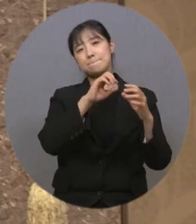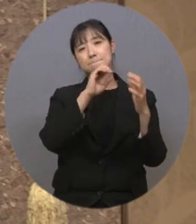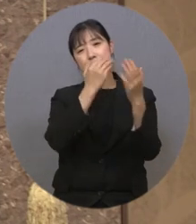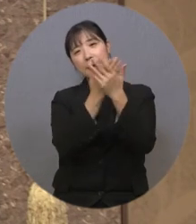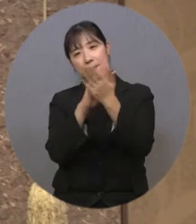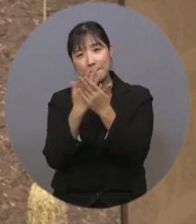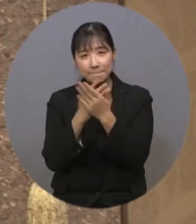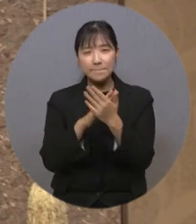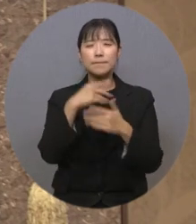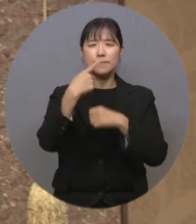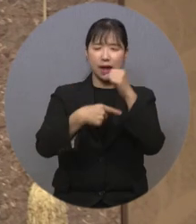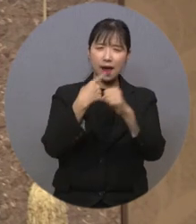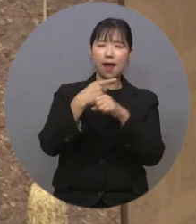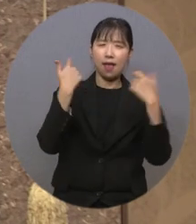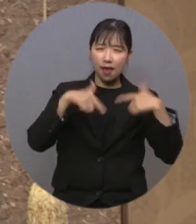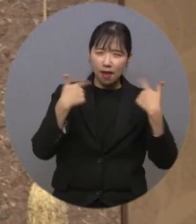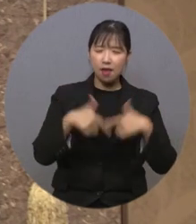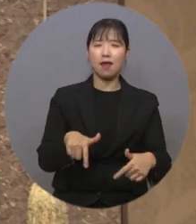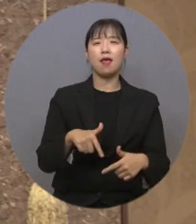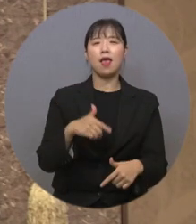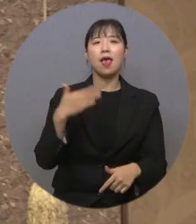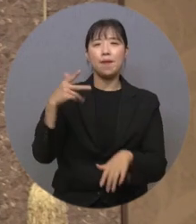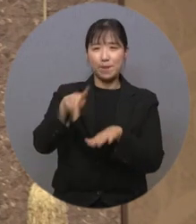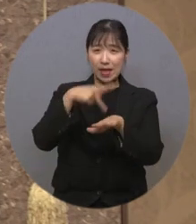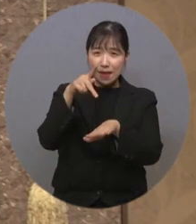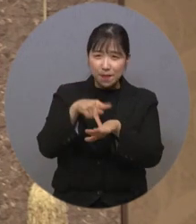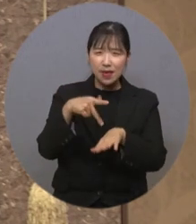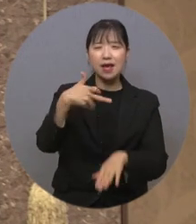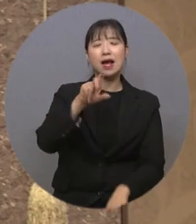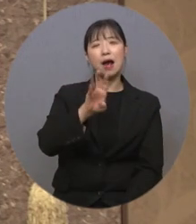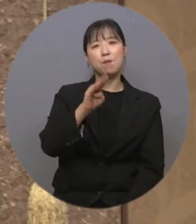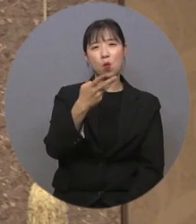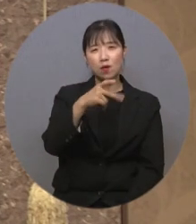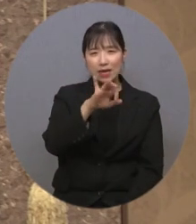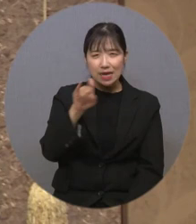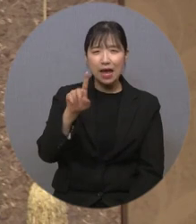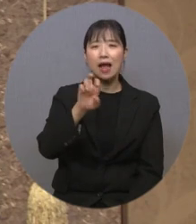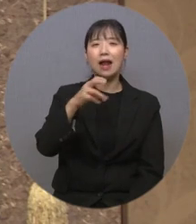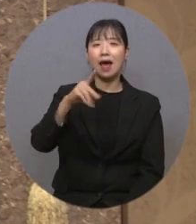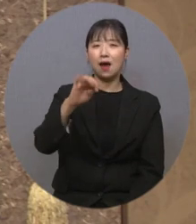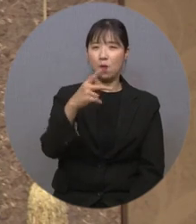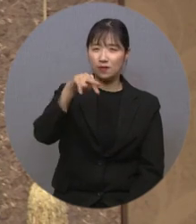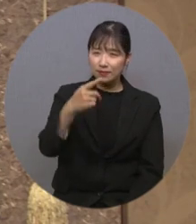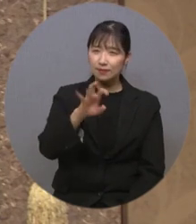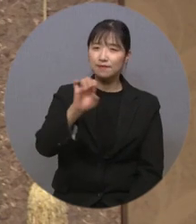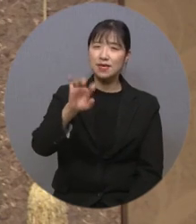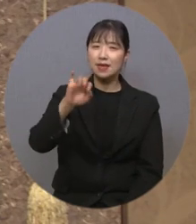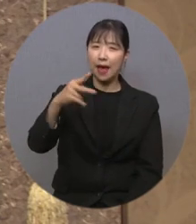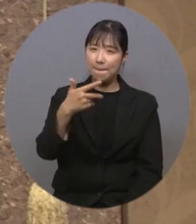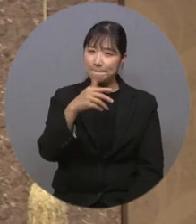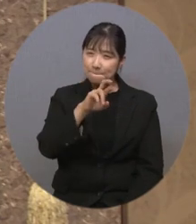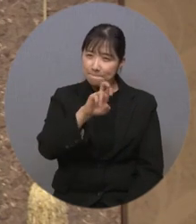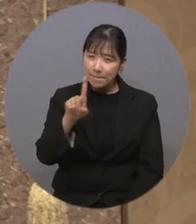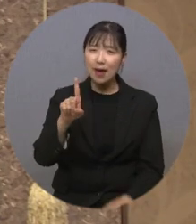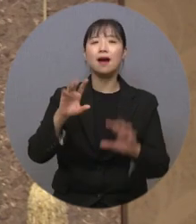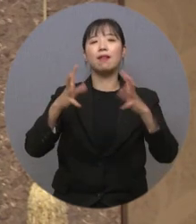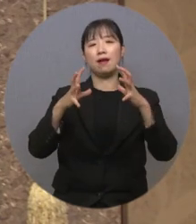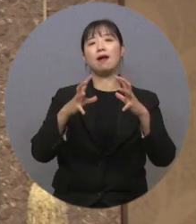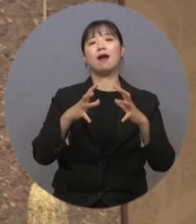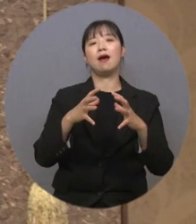매년 이런 필리핀이나 캄보디아나 라오스나 미얀마 이런 나라에 직접 전달을 했습니다.